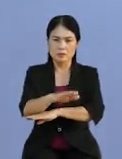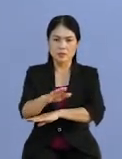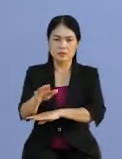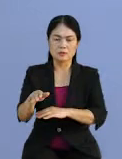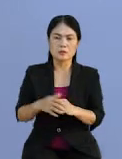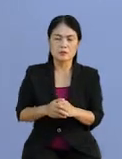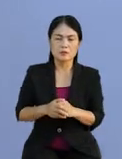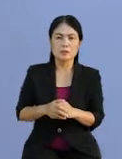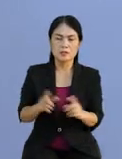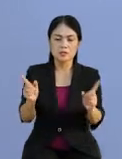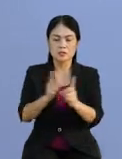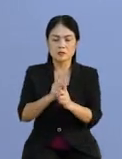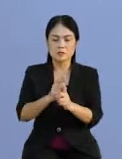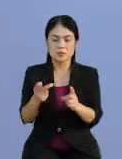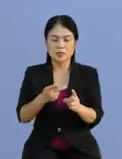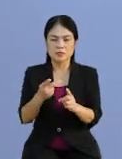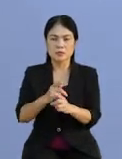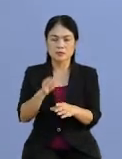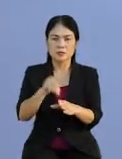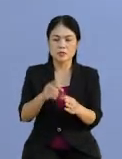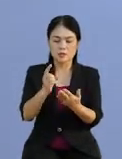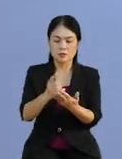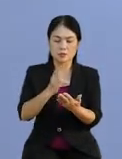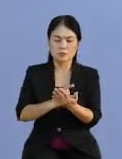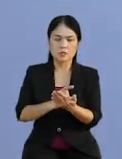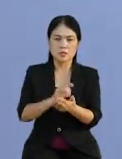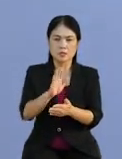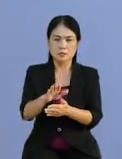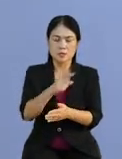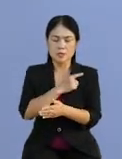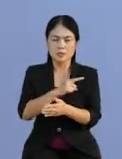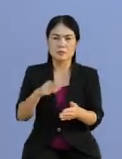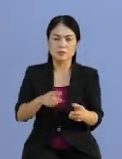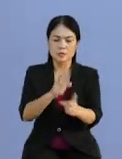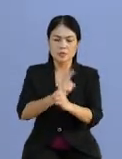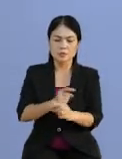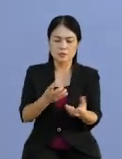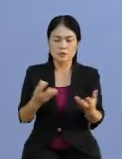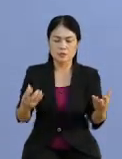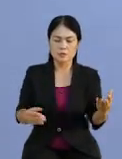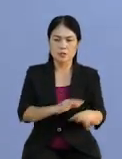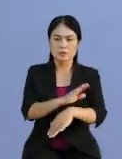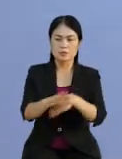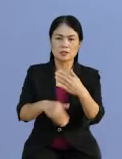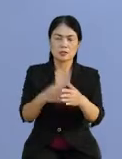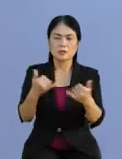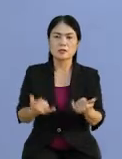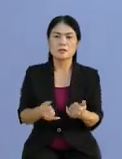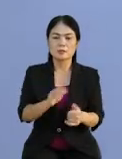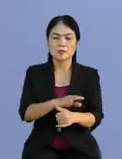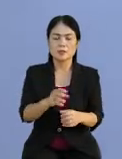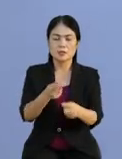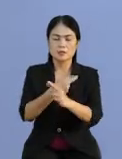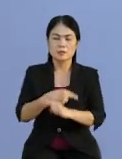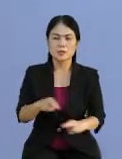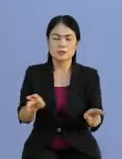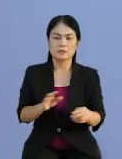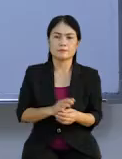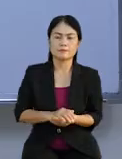ổn dương nâng chụp nế nơi khăn ổng mê riêng rộng bọc dương đại pra xong và rẽ tặng ổn ổn và chân phong ổn ổn ổn